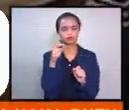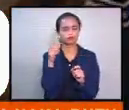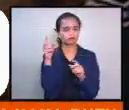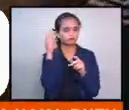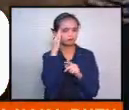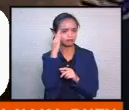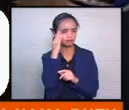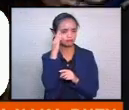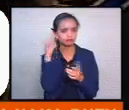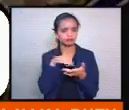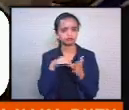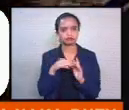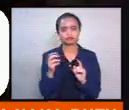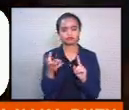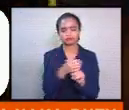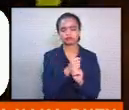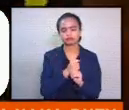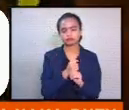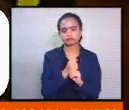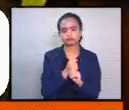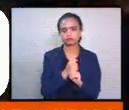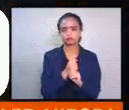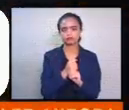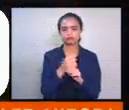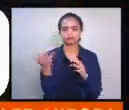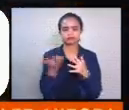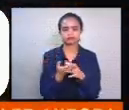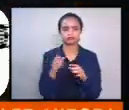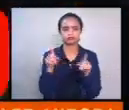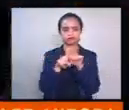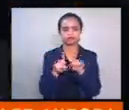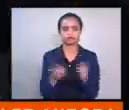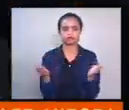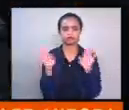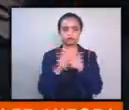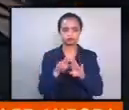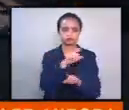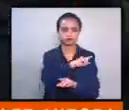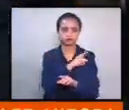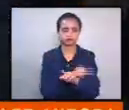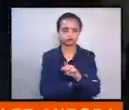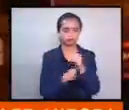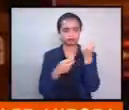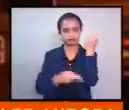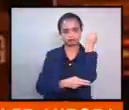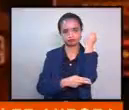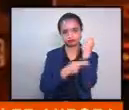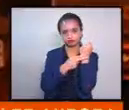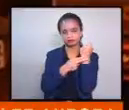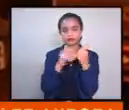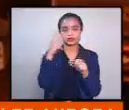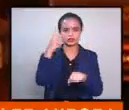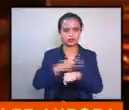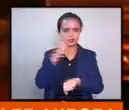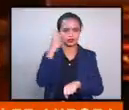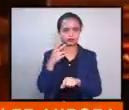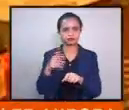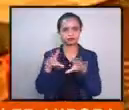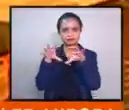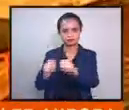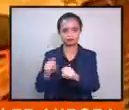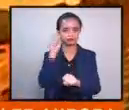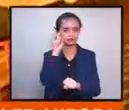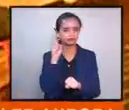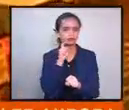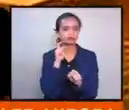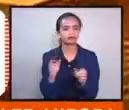ng kasong trafficking ang mga na-aresto. Ipapasara na rin daw ng mga otoridad ang hotel. Pangalawang linggo na ito may nabistong sex din